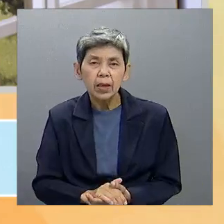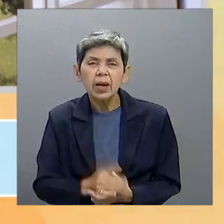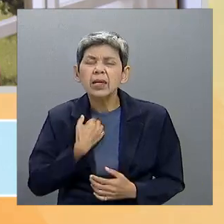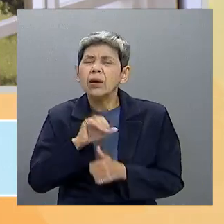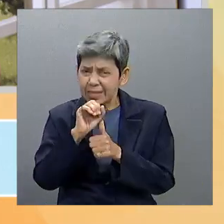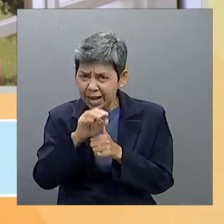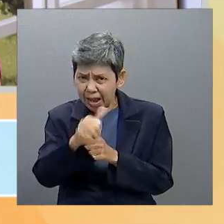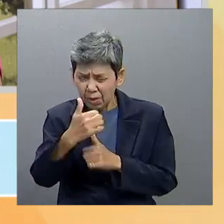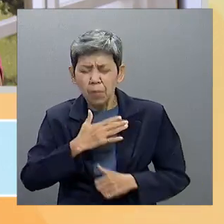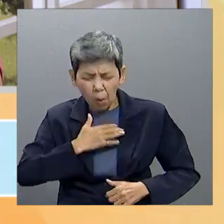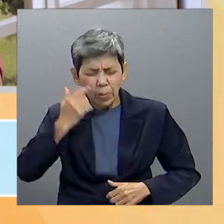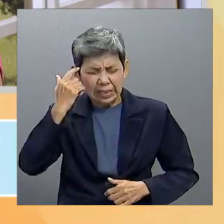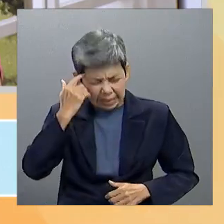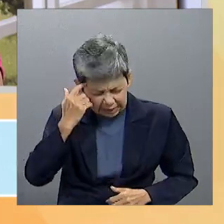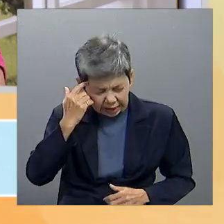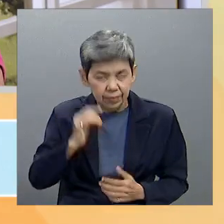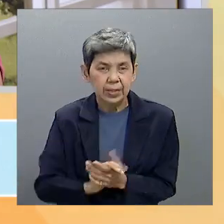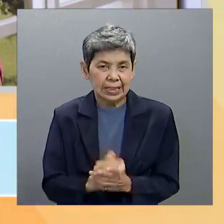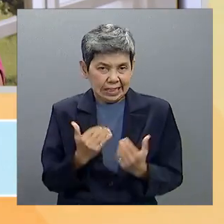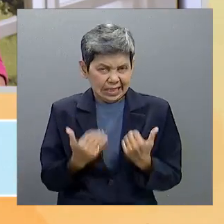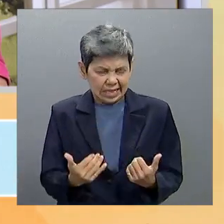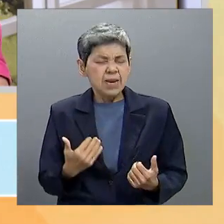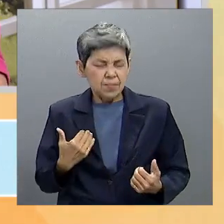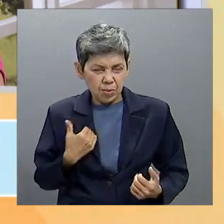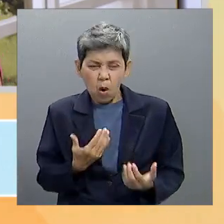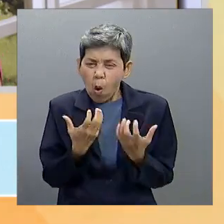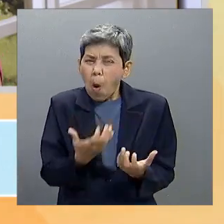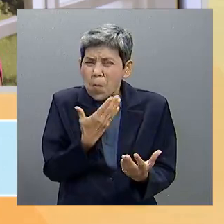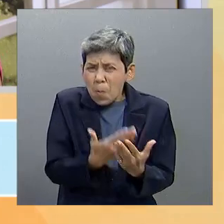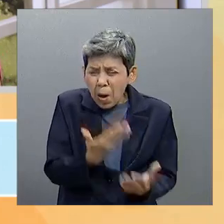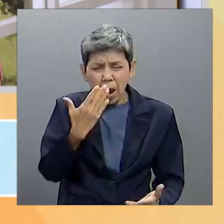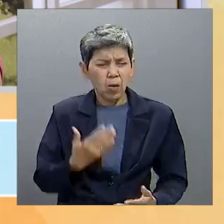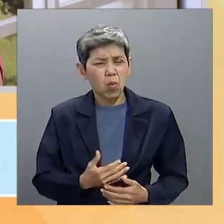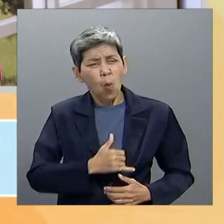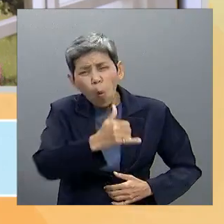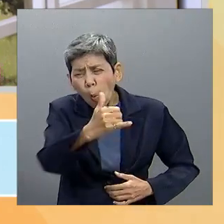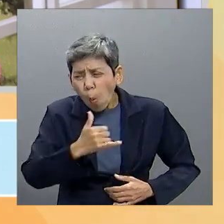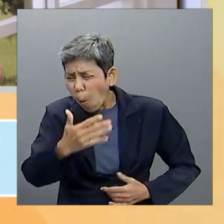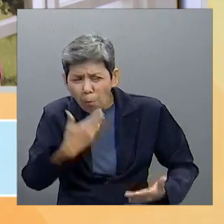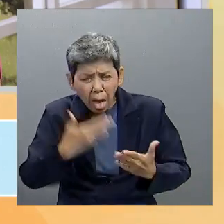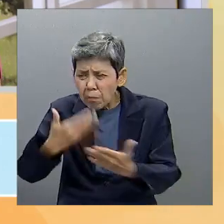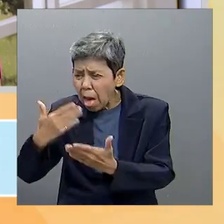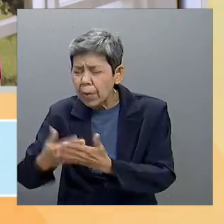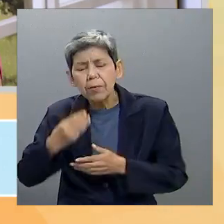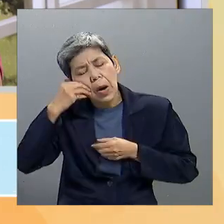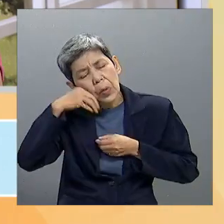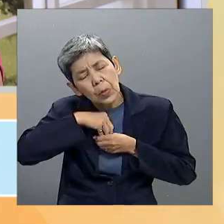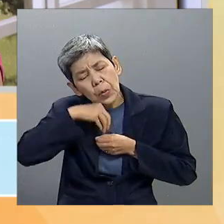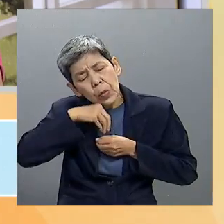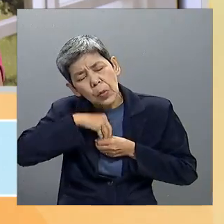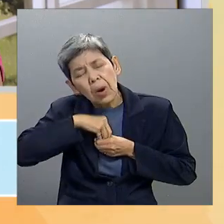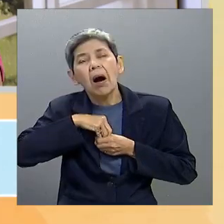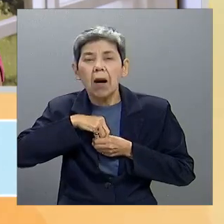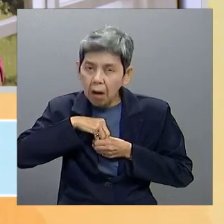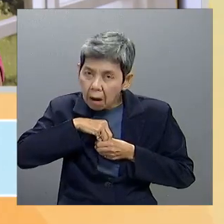เชื่อเหลือเกินว่าในช่วงที่ของแพงไปไหนก็ยากลำบากคนอยากจะอยู่บ้านมากขึ้นแน่นอนไอ้ภาวะนี้เนี่ยนะ